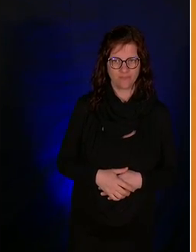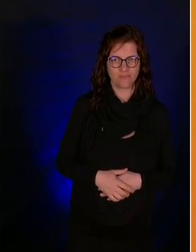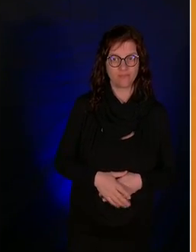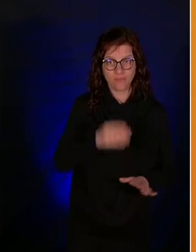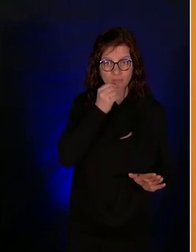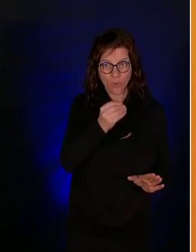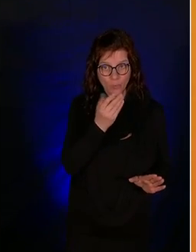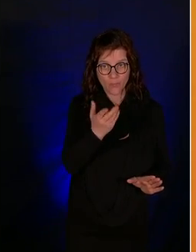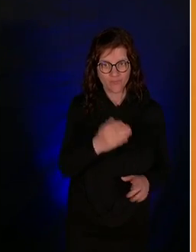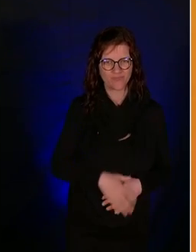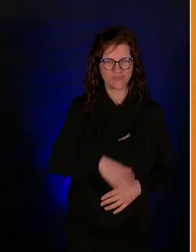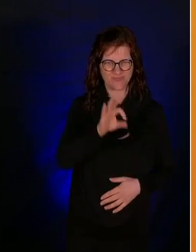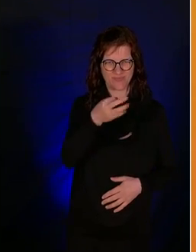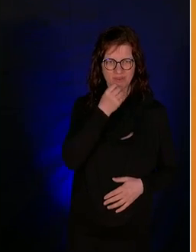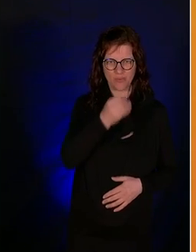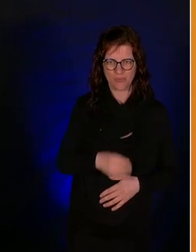C'est bon ? Oui, c'est bon.